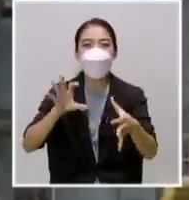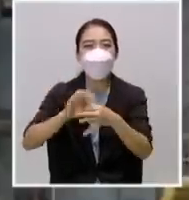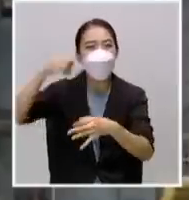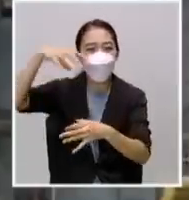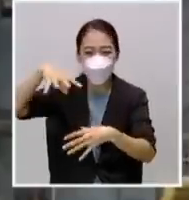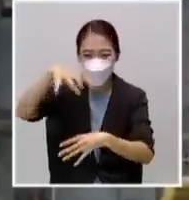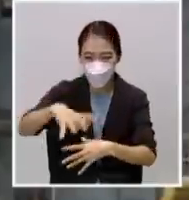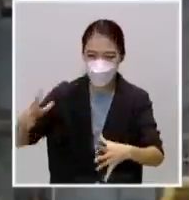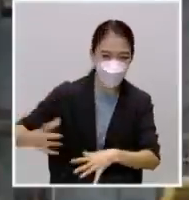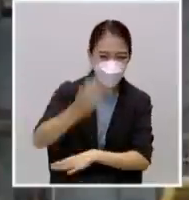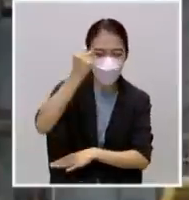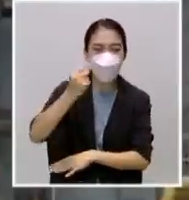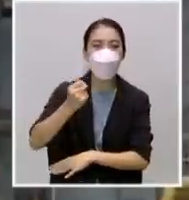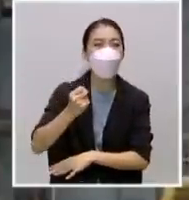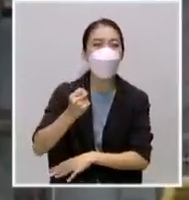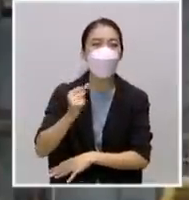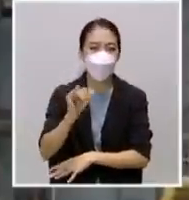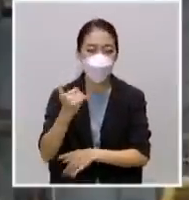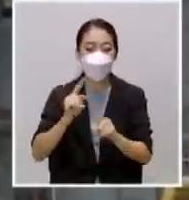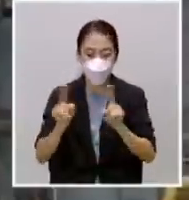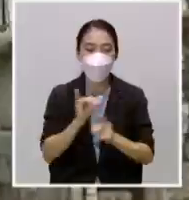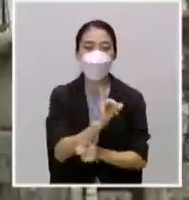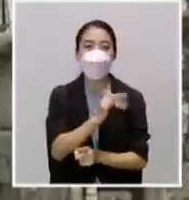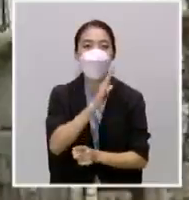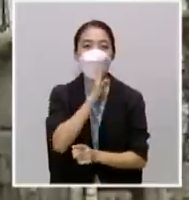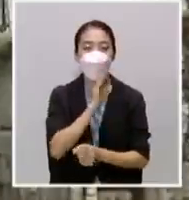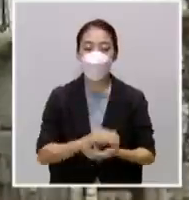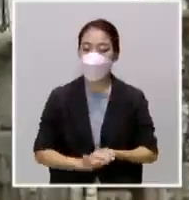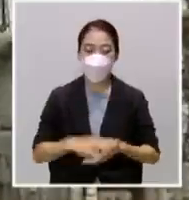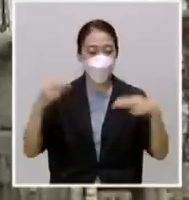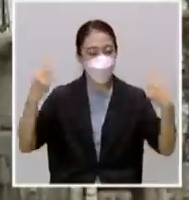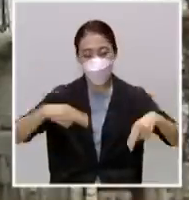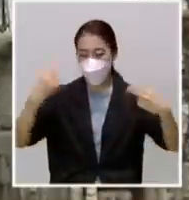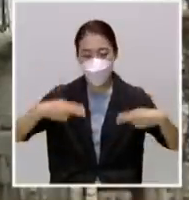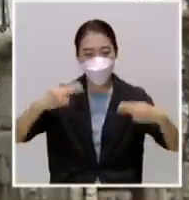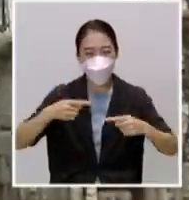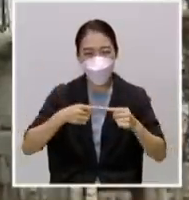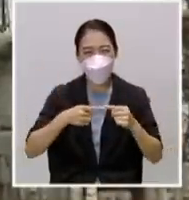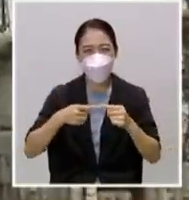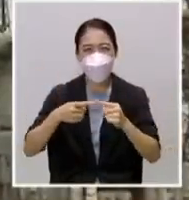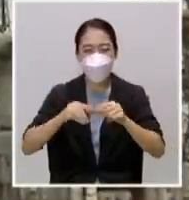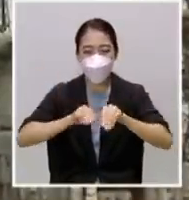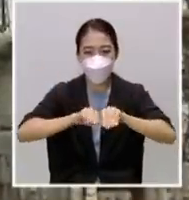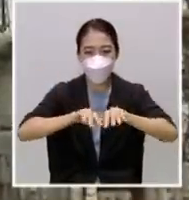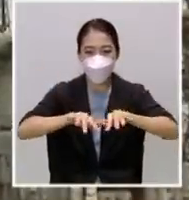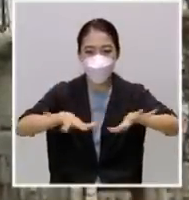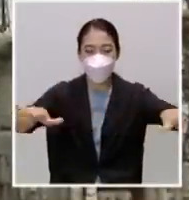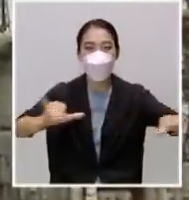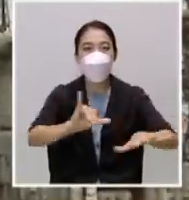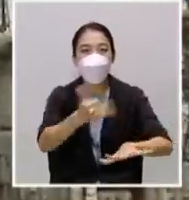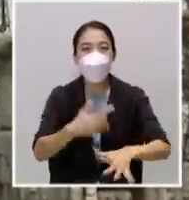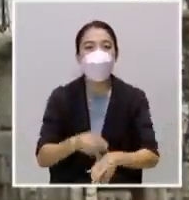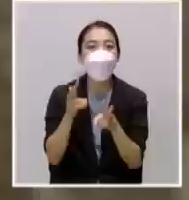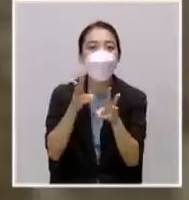เครนขยายตัวเพิ่มขึ้นอาจกระทบให้มาตรการความปลอดภัยที่โรงไฟฟ้านิวเคลียร์เกิดการย่อหย่อน